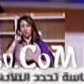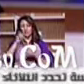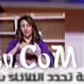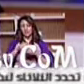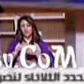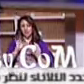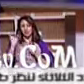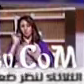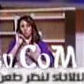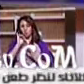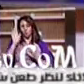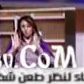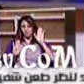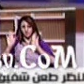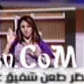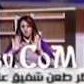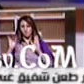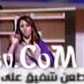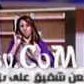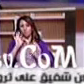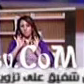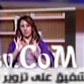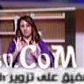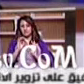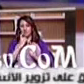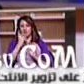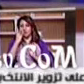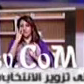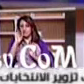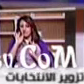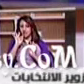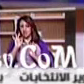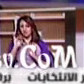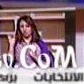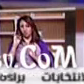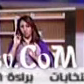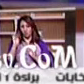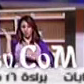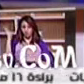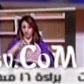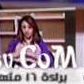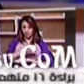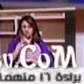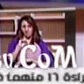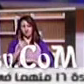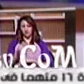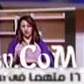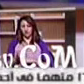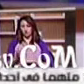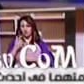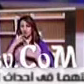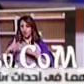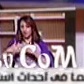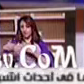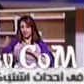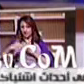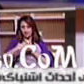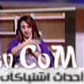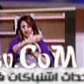والاستفتاءات وان اولويه لاستكمال مؤسسات الدوله وان الدعوه لاقصاء فريق او اسقاط مؤسسه